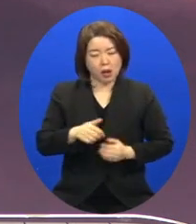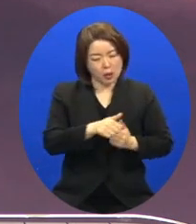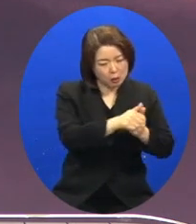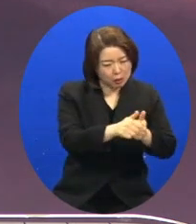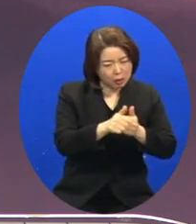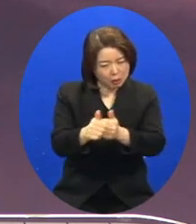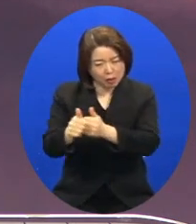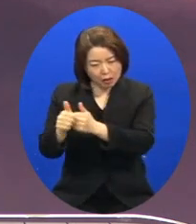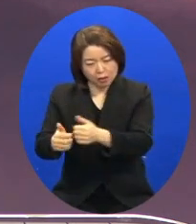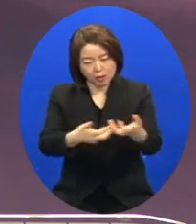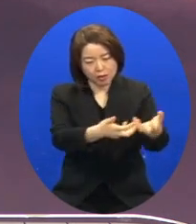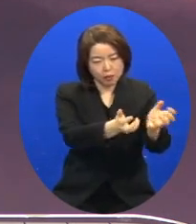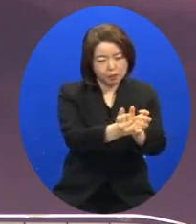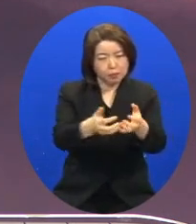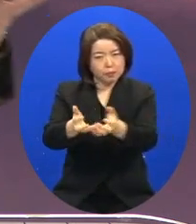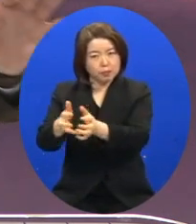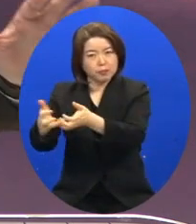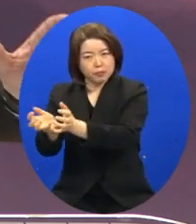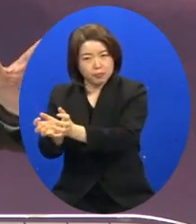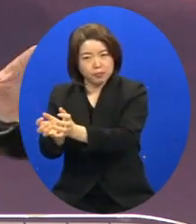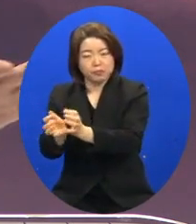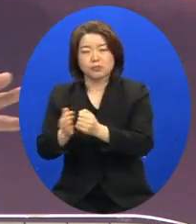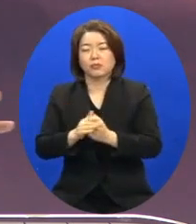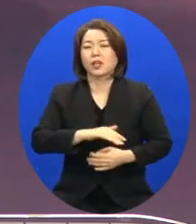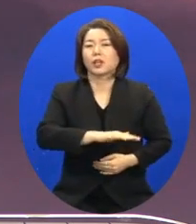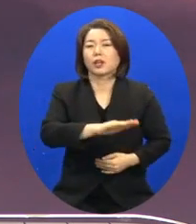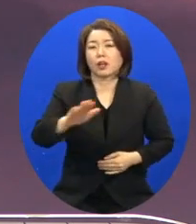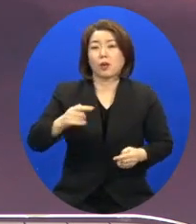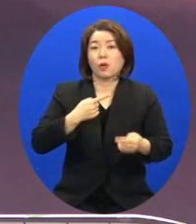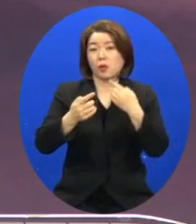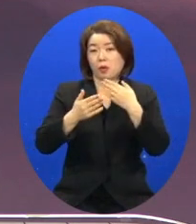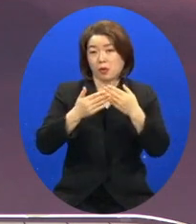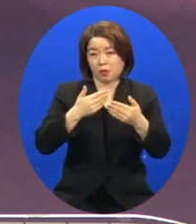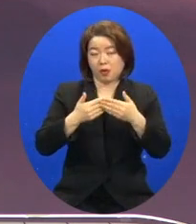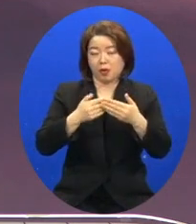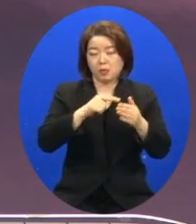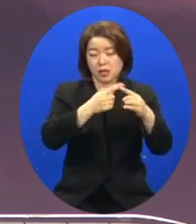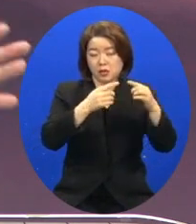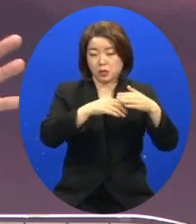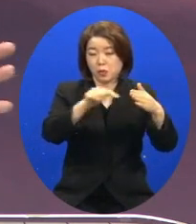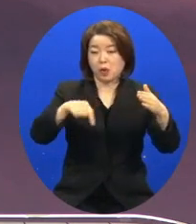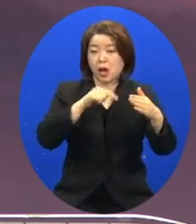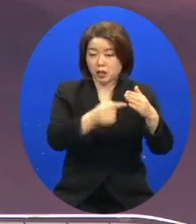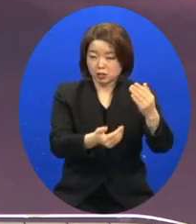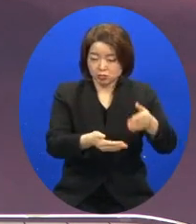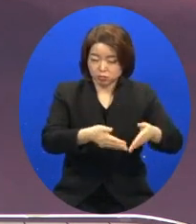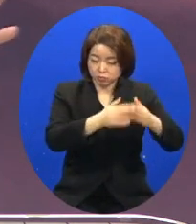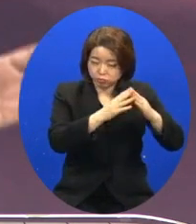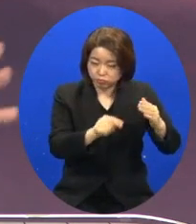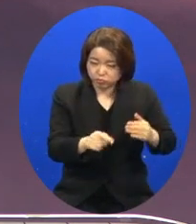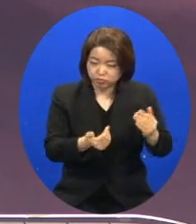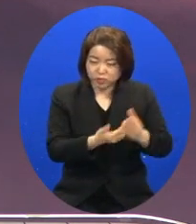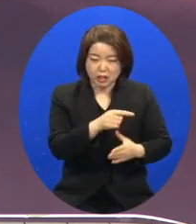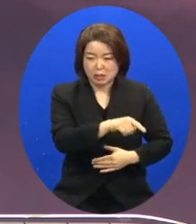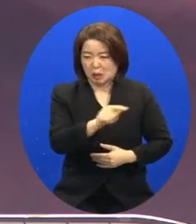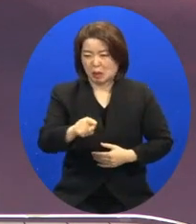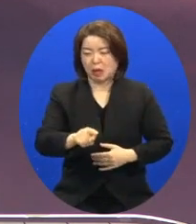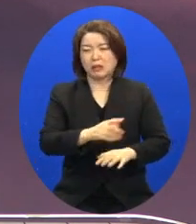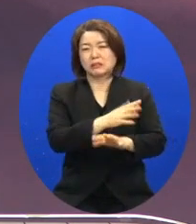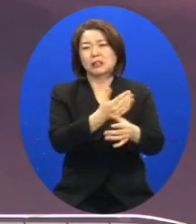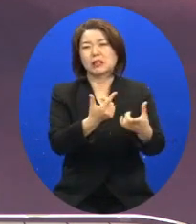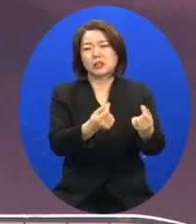부류가 우리가 경험하는 이 교회 안에서 일어나는 일 생각하면 그건 아무것도 아니에요. 정말 장난 같아. 그